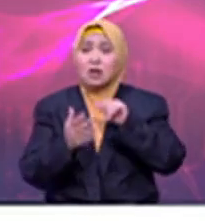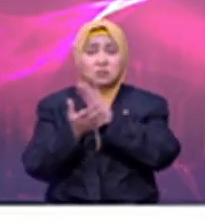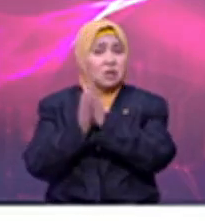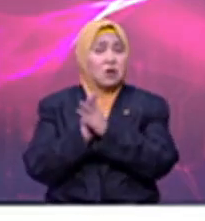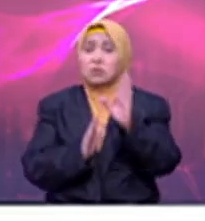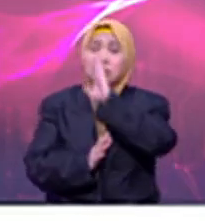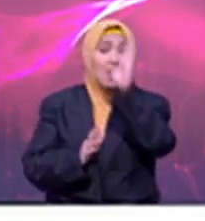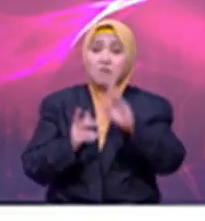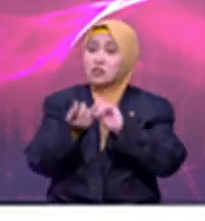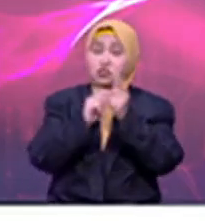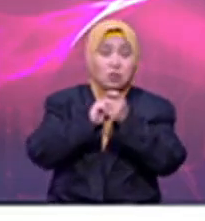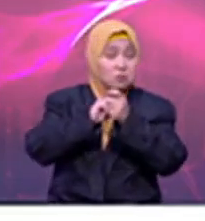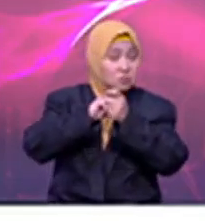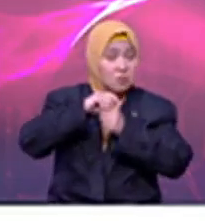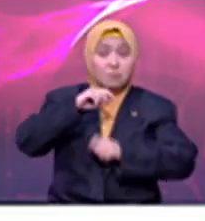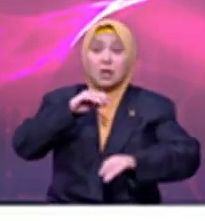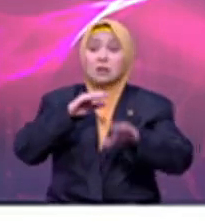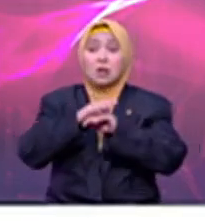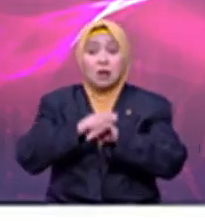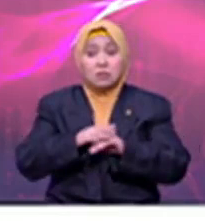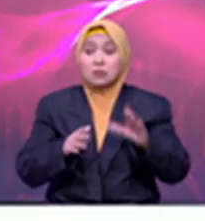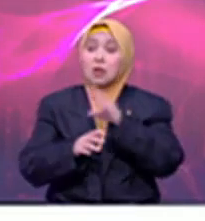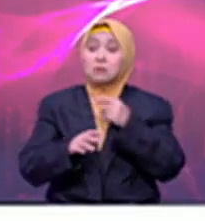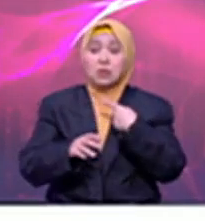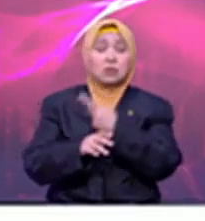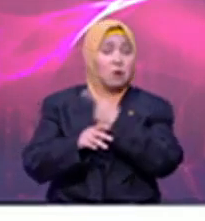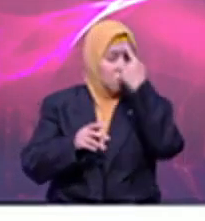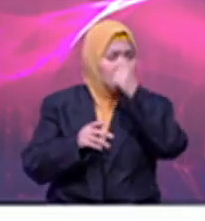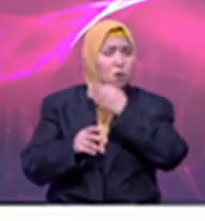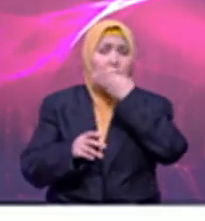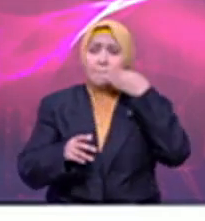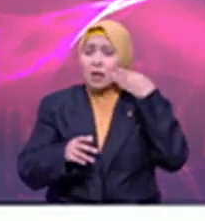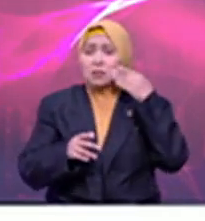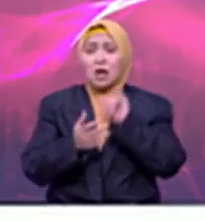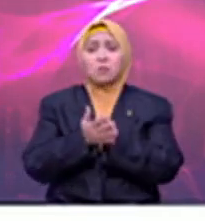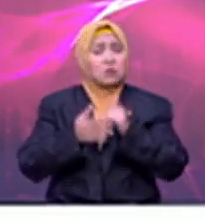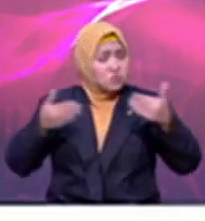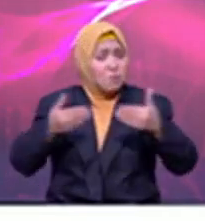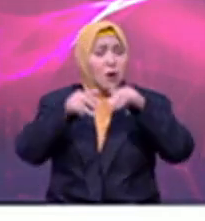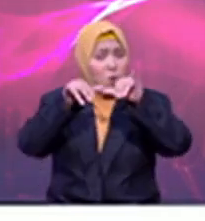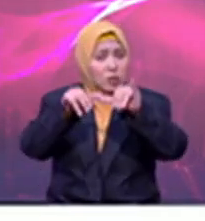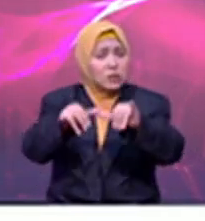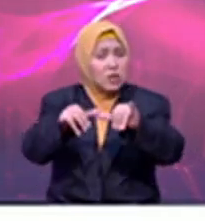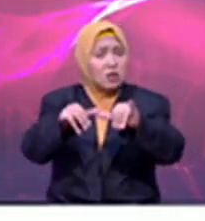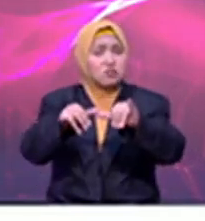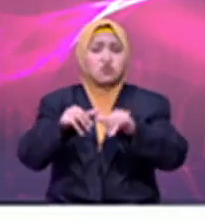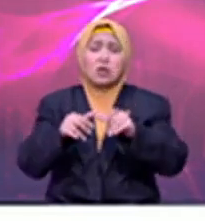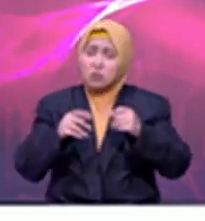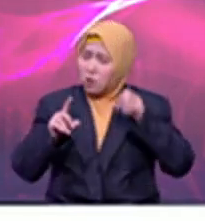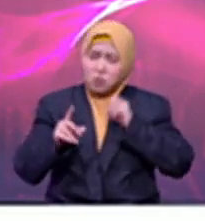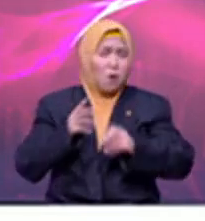neverange the ground regardless the Ho month of raman Isra will continue striking they